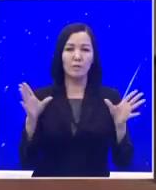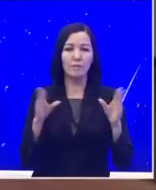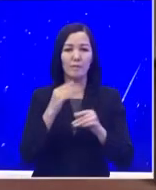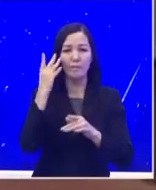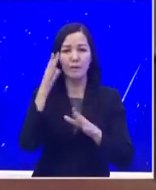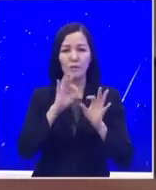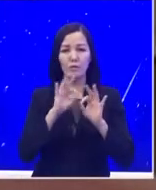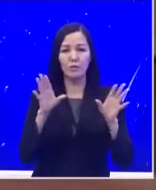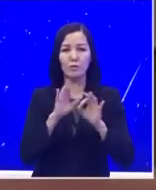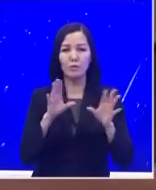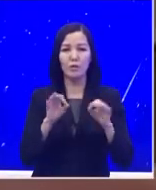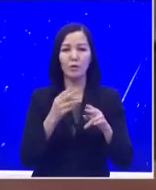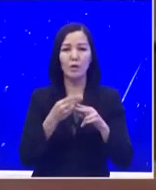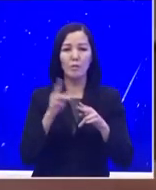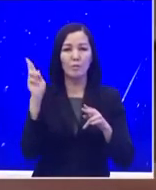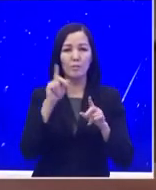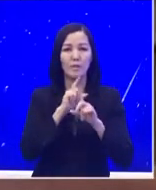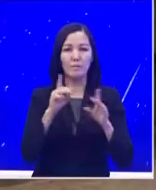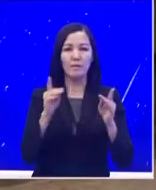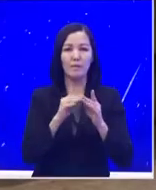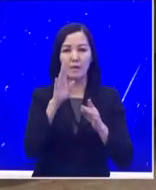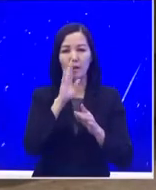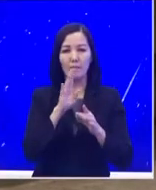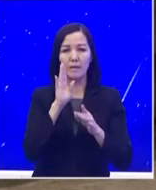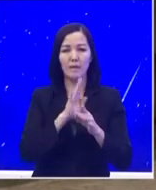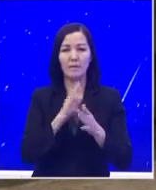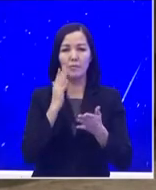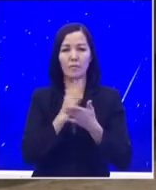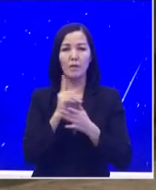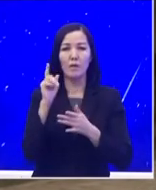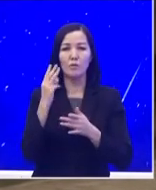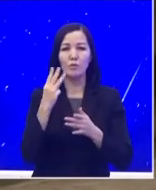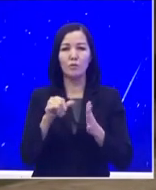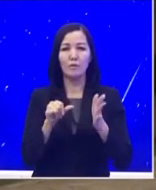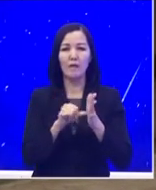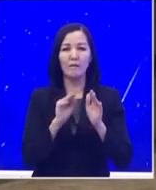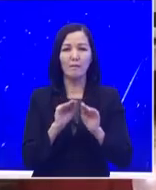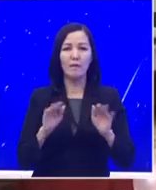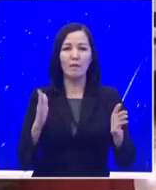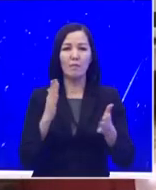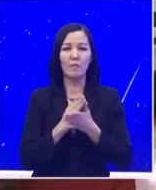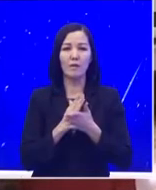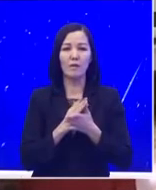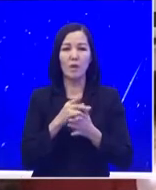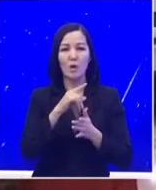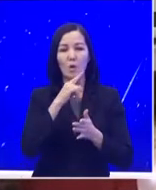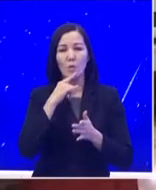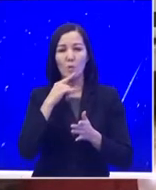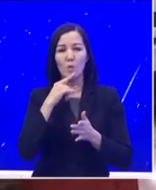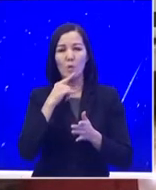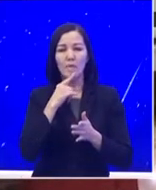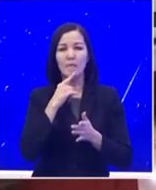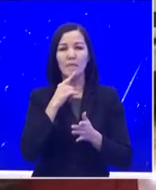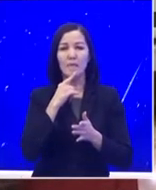маңызын түсіндірді. Айта кету керек, бұл мектеп-интернатта есту қабілетінде ақауы бар 136 бала оқиды. Арасында орысы,